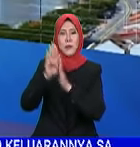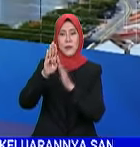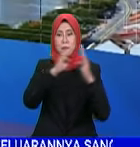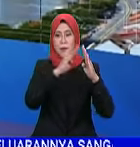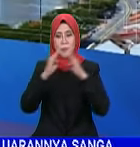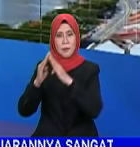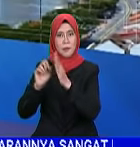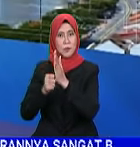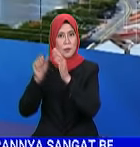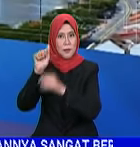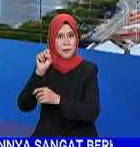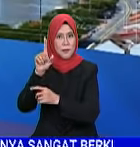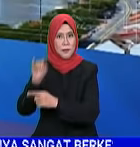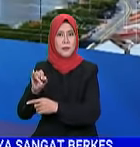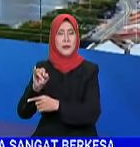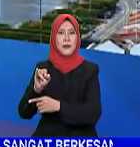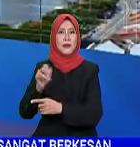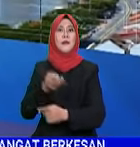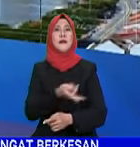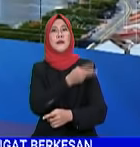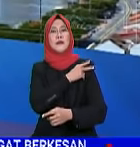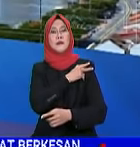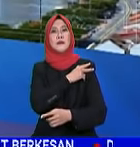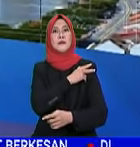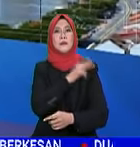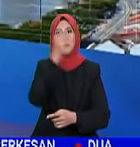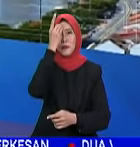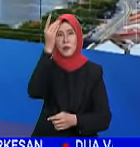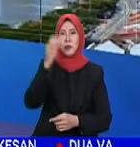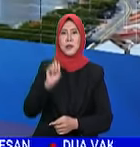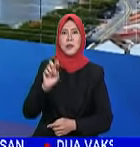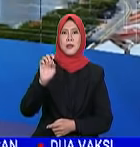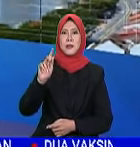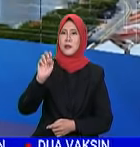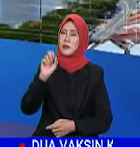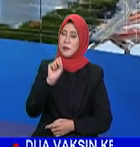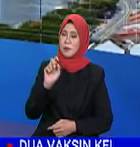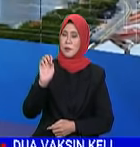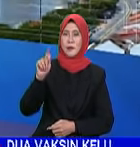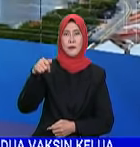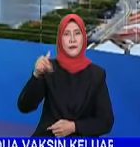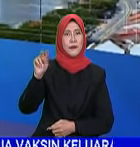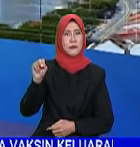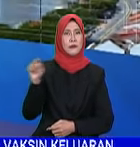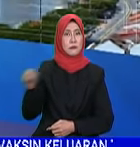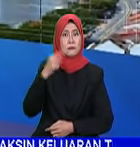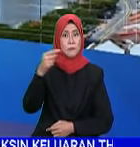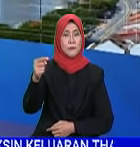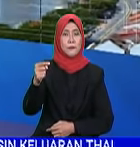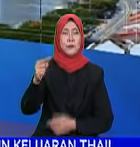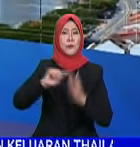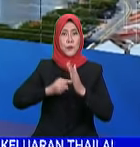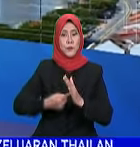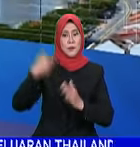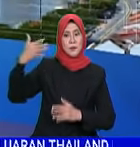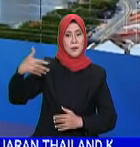dan Sumber Asli Sarawak, Lieutenant General Besara Dato' Steven Munda berkata, ini merupakan satu detik bersejarah